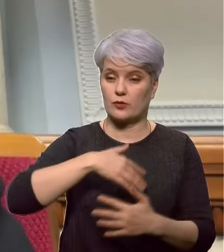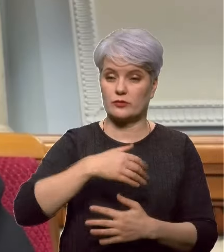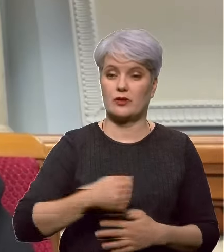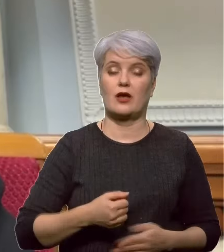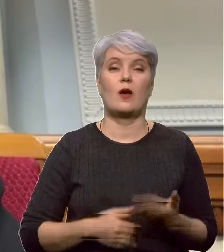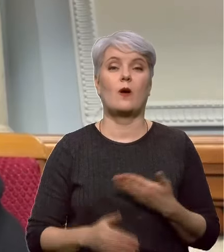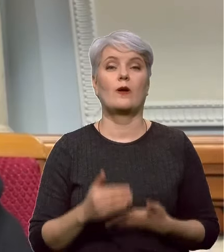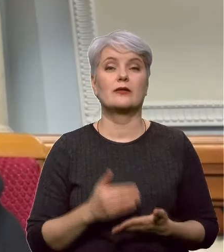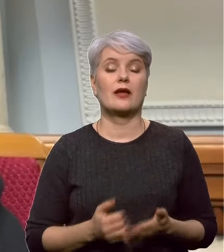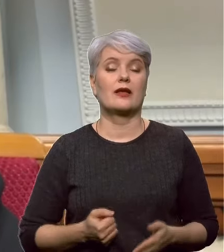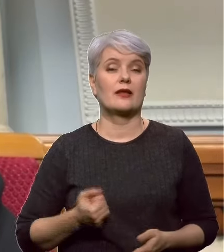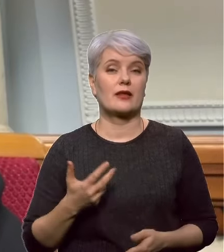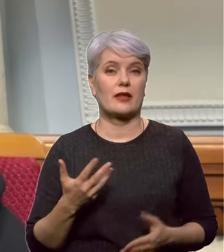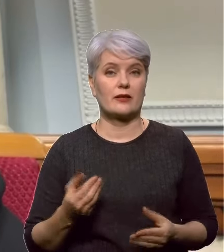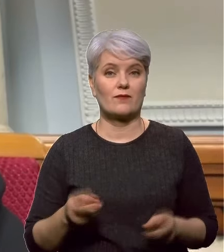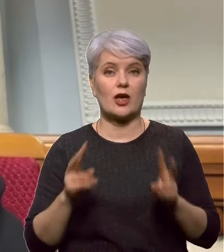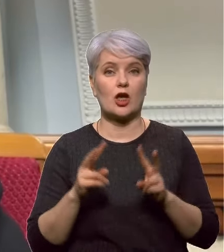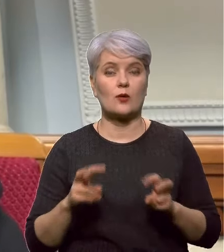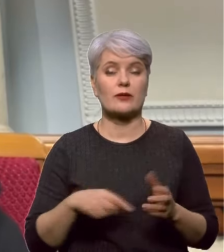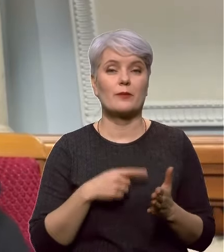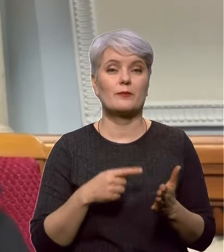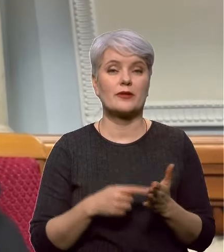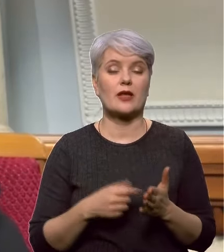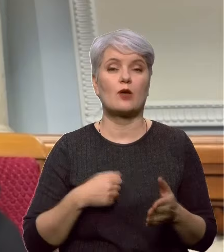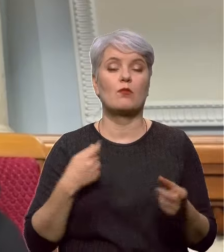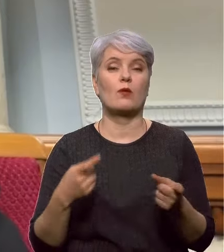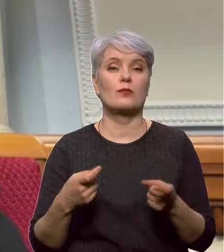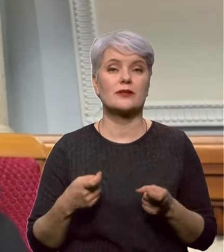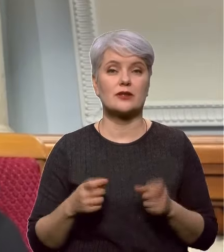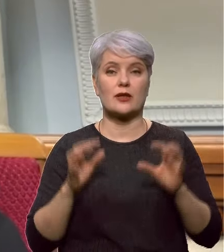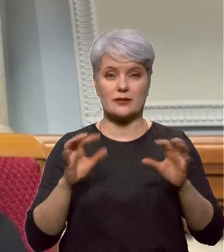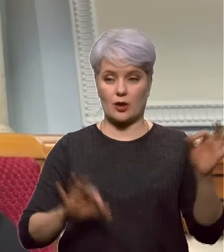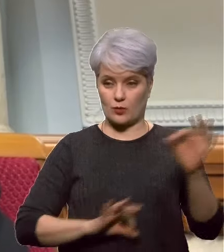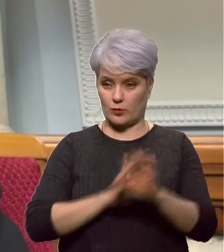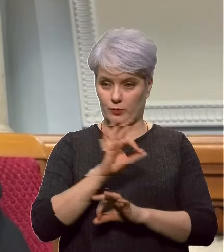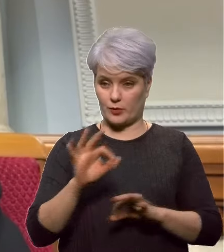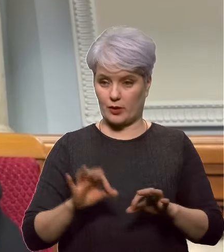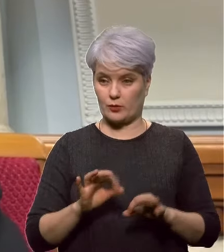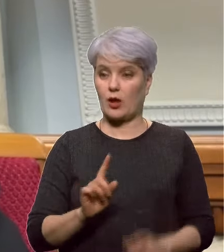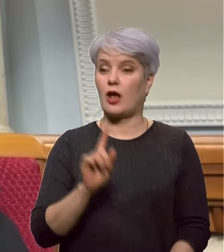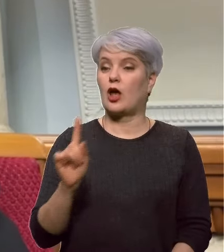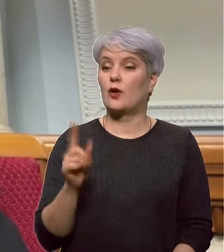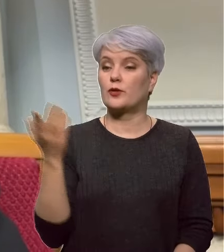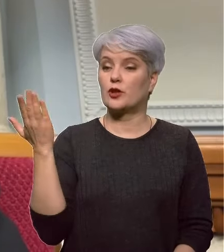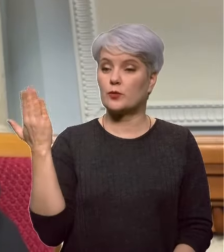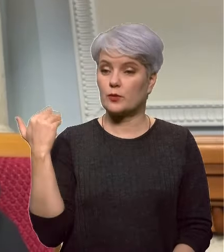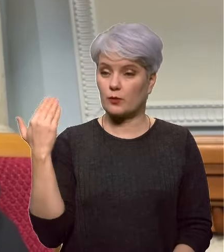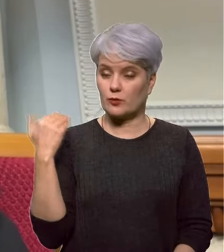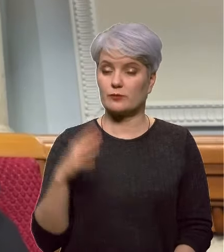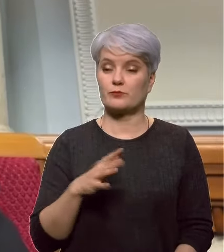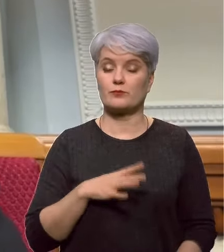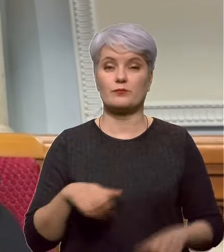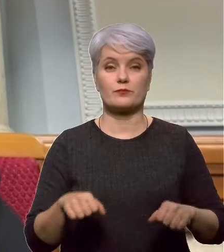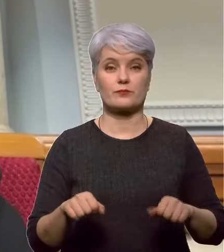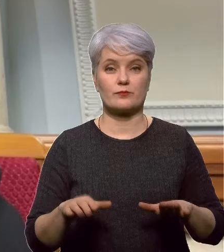з розглядом питання мобілізаційного законопроекту. Але от буквально там десь годину тому було